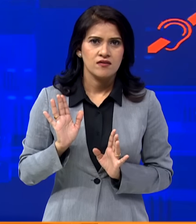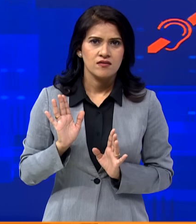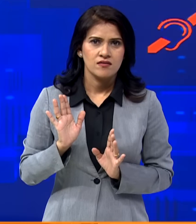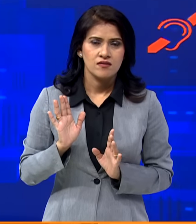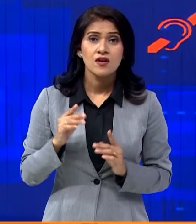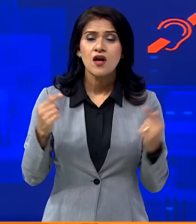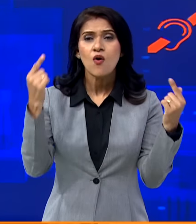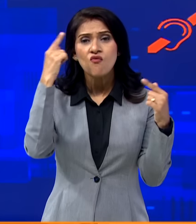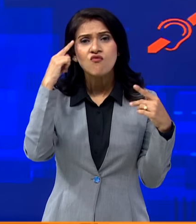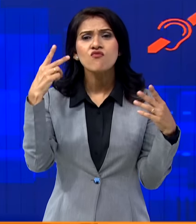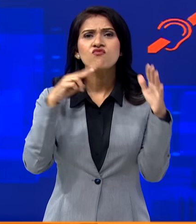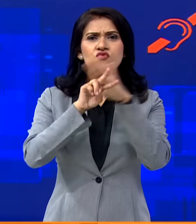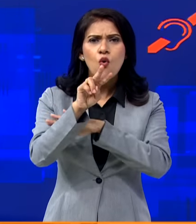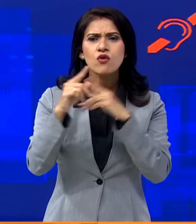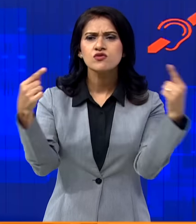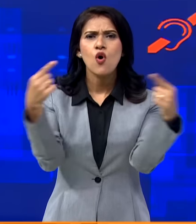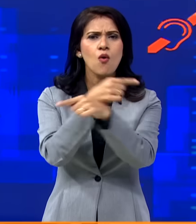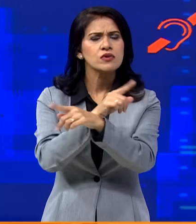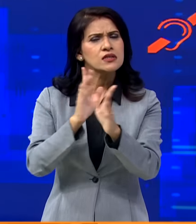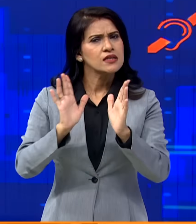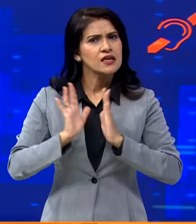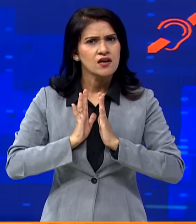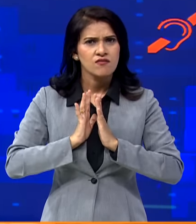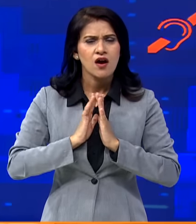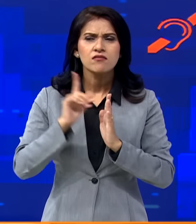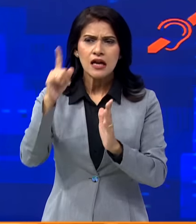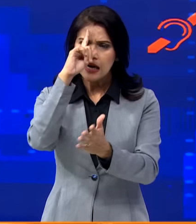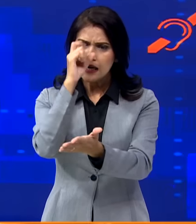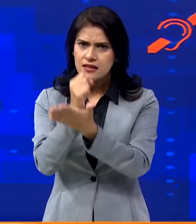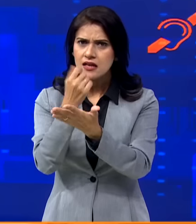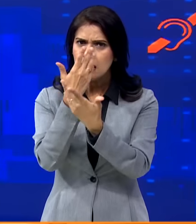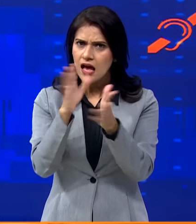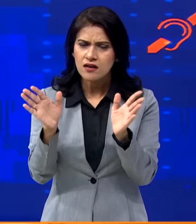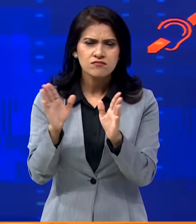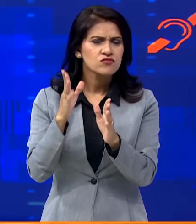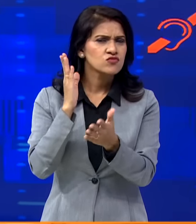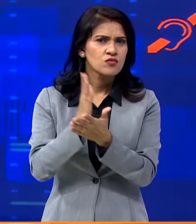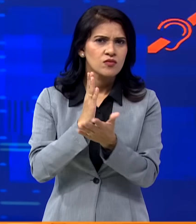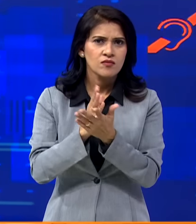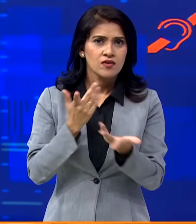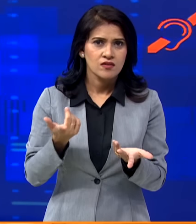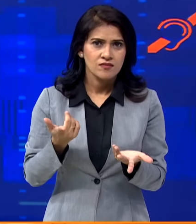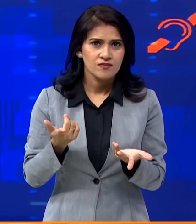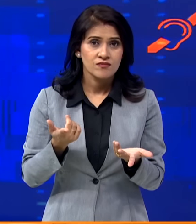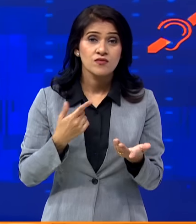से मैं तो यह कह रहा हूं कि इस इतनी बड़ी कांग्रेस को खत्म करने में 15 साल लगे राहुल गांधी